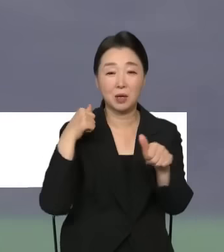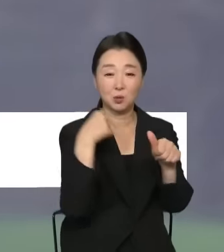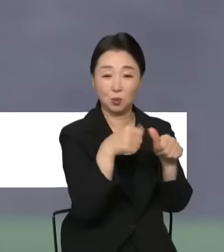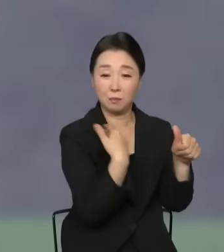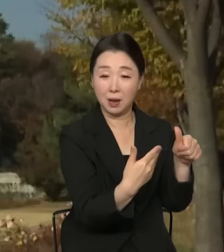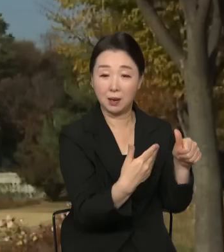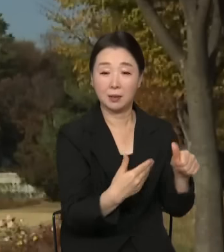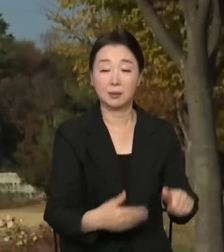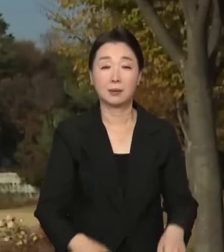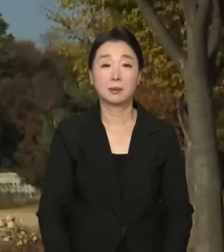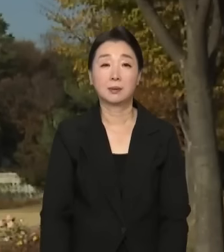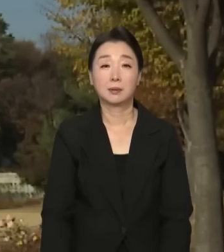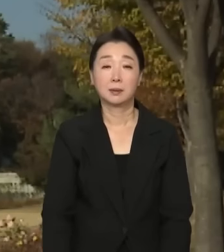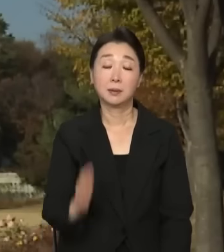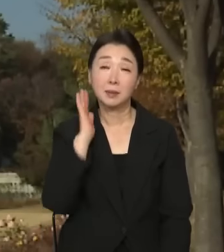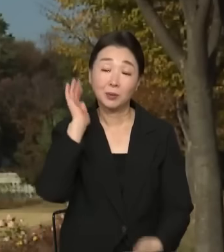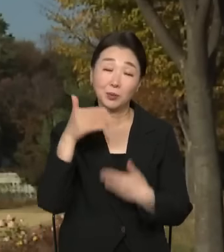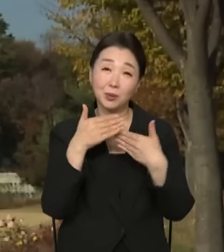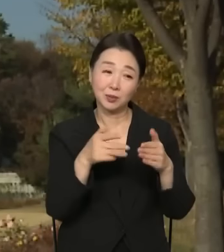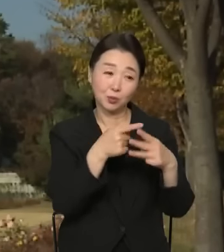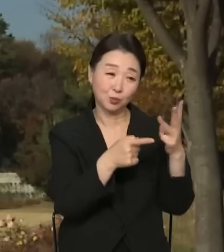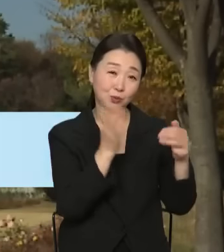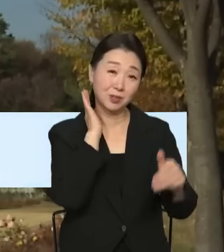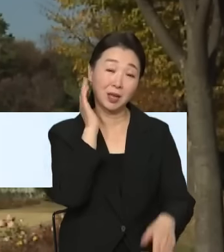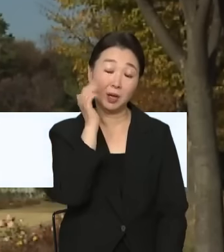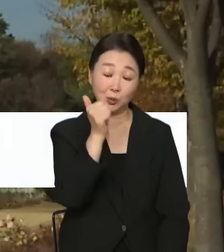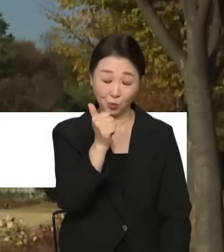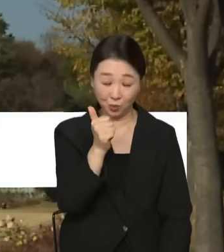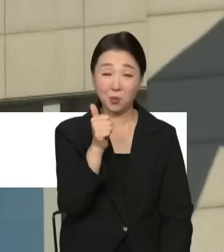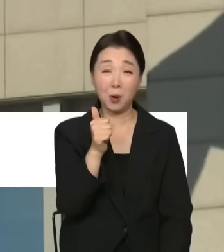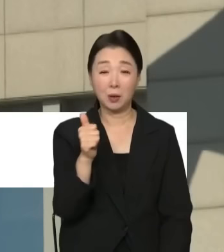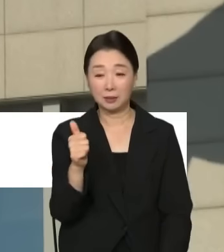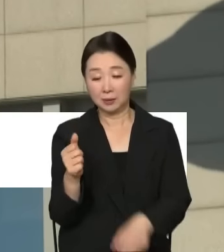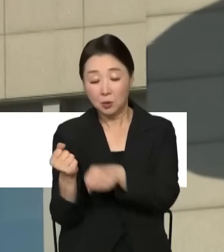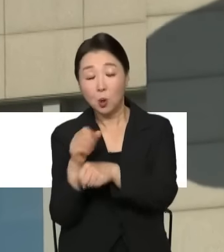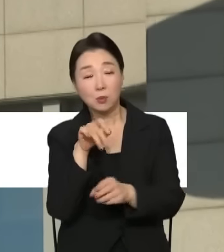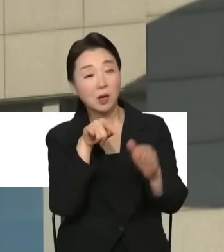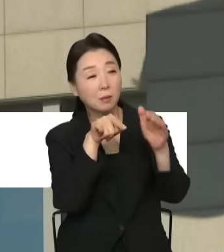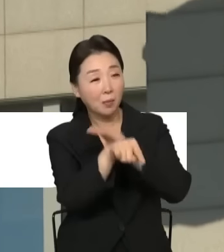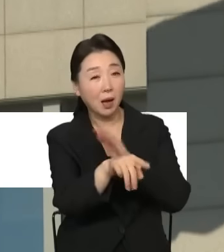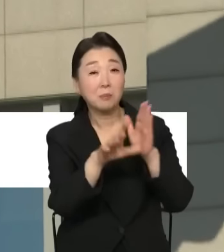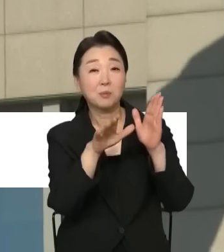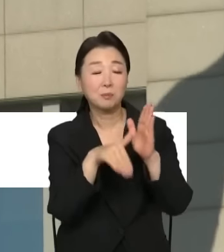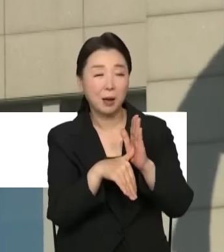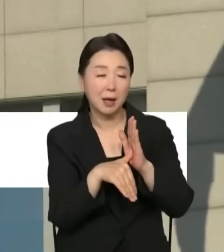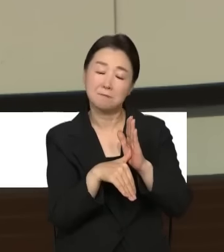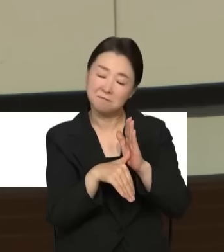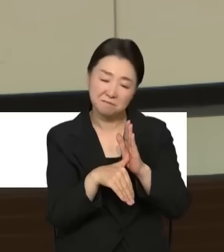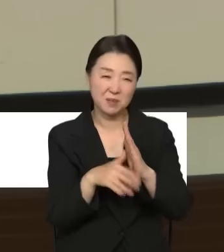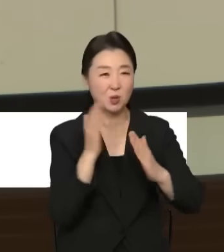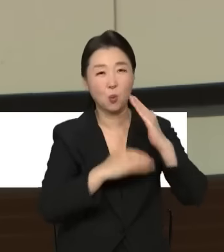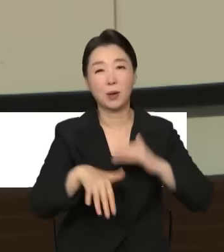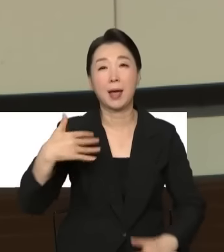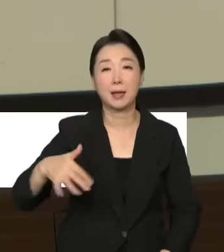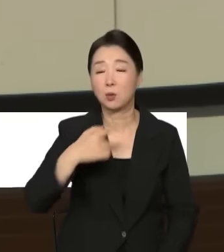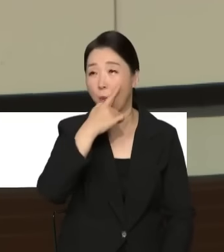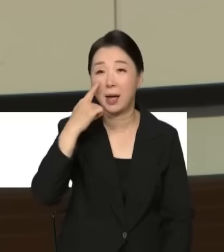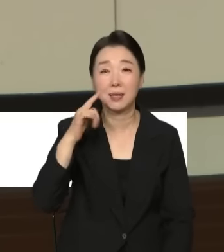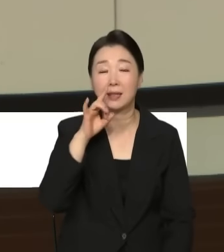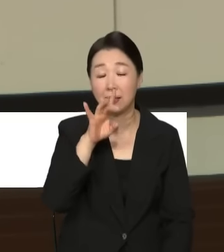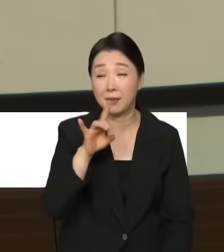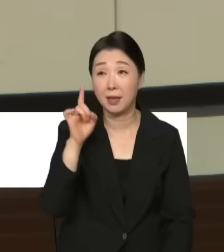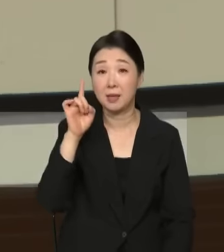겁니다. 대통령실은 다만 윤 대통령의 태릉CC 방문에 대해선 비공개 일정은 확인해 줄 수 없고 실제 알 수도